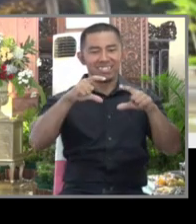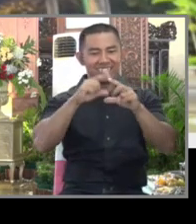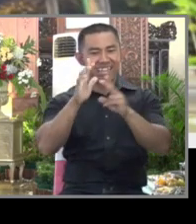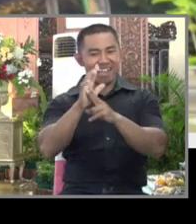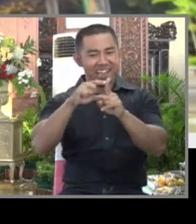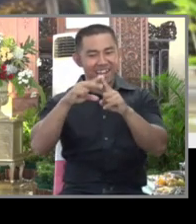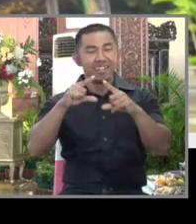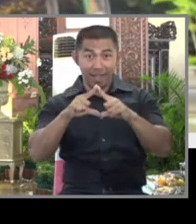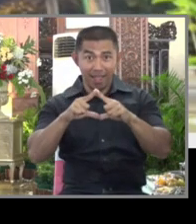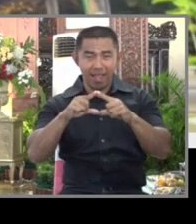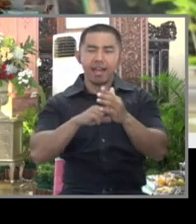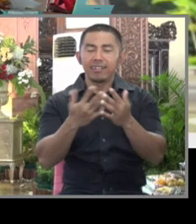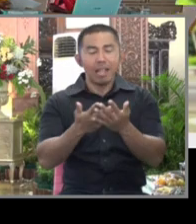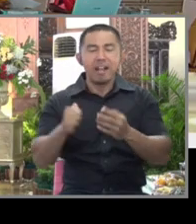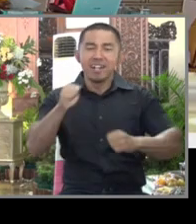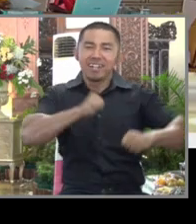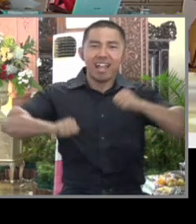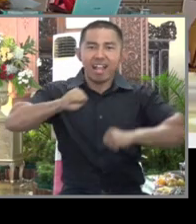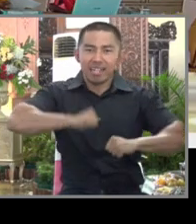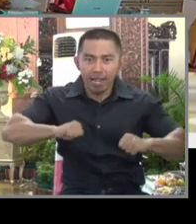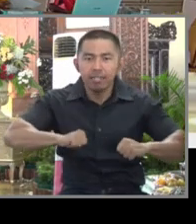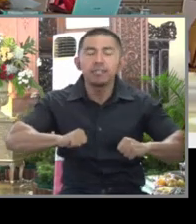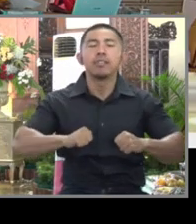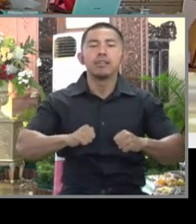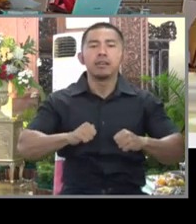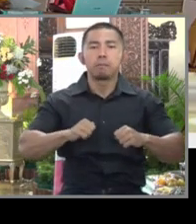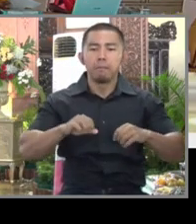bunda. Termasuk kreatif ini kami,